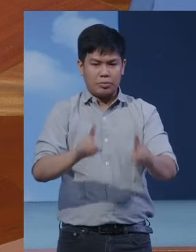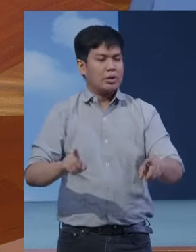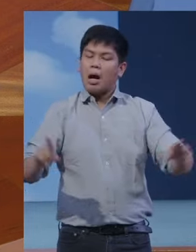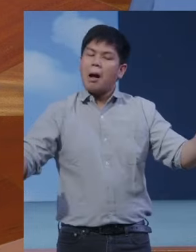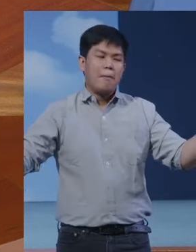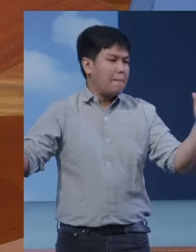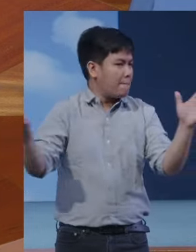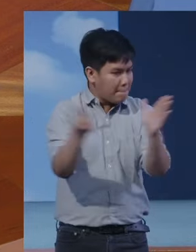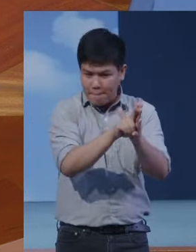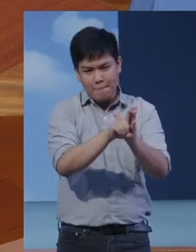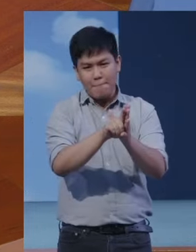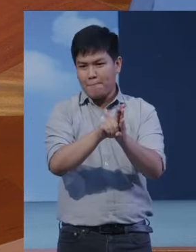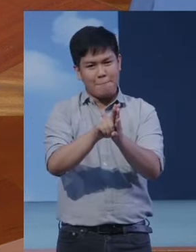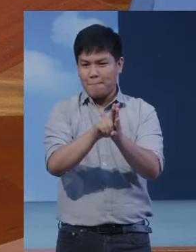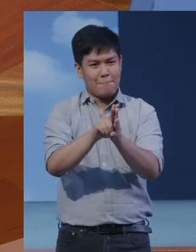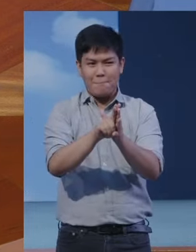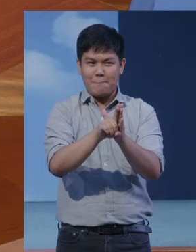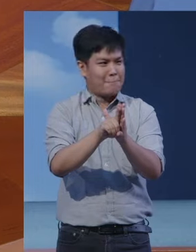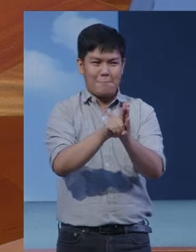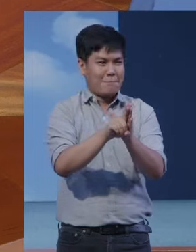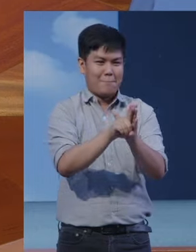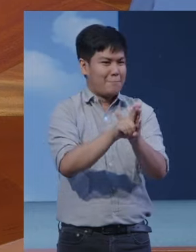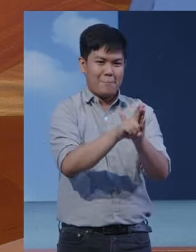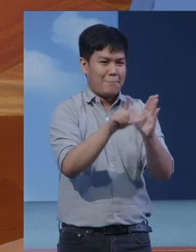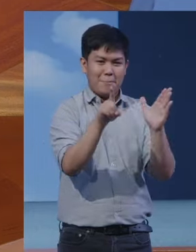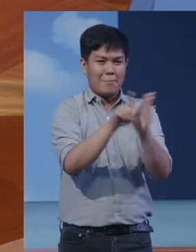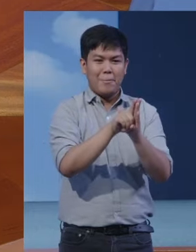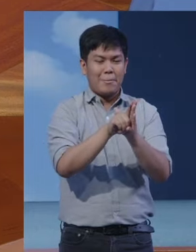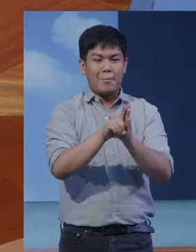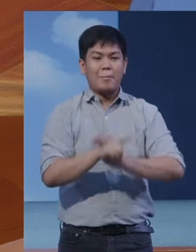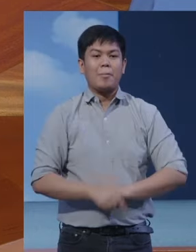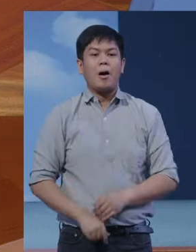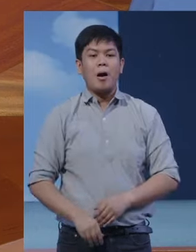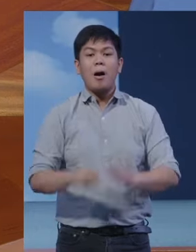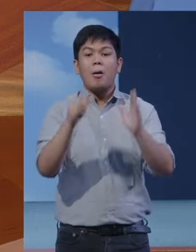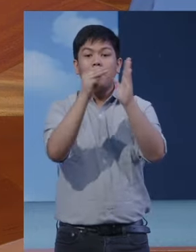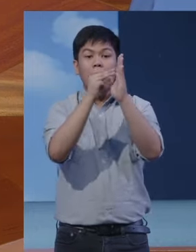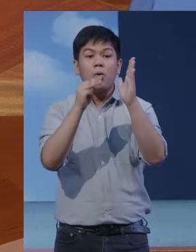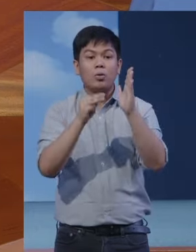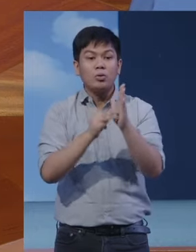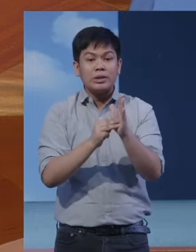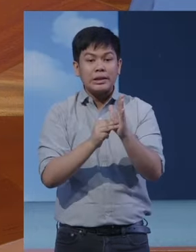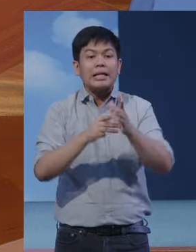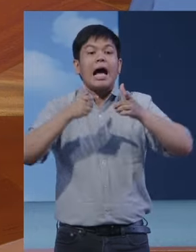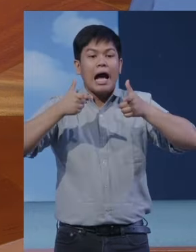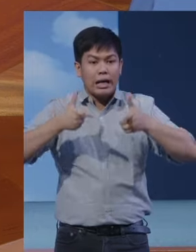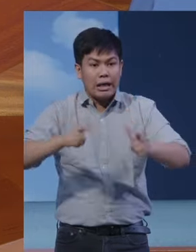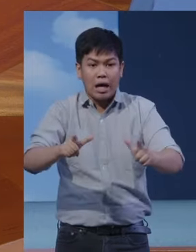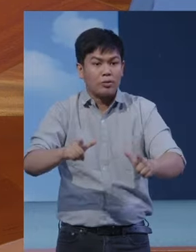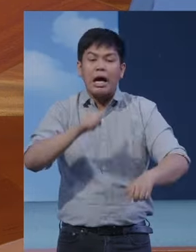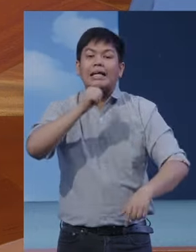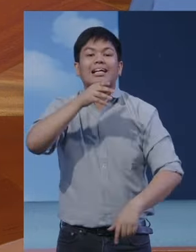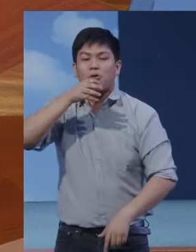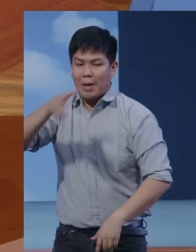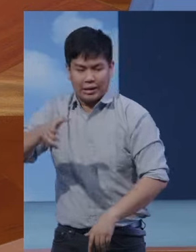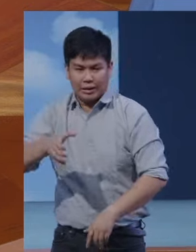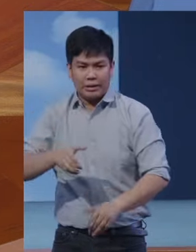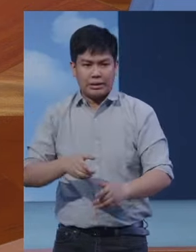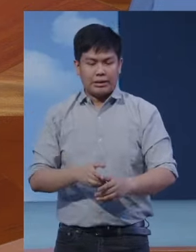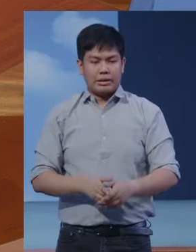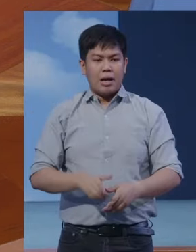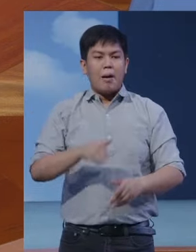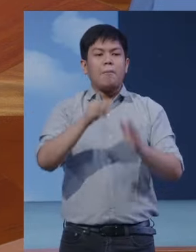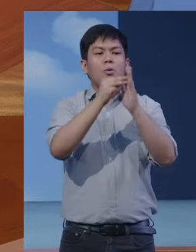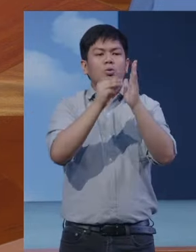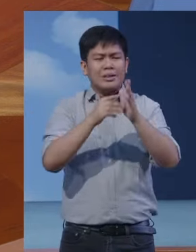hardness of heart Moses allowed you did not command you allowed you to divorce your Wives